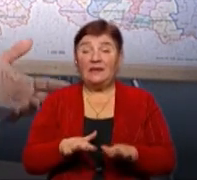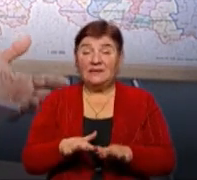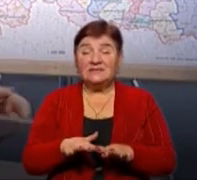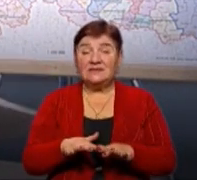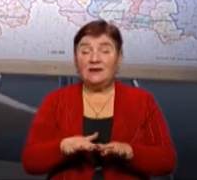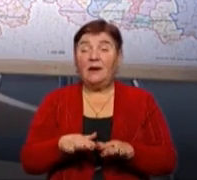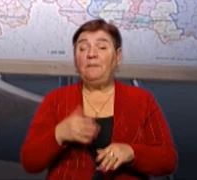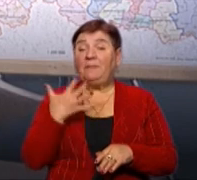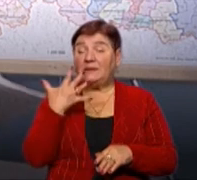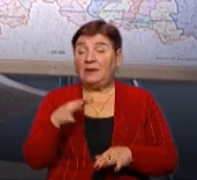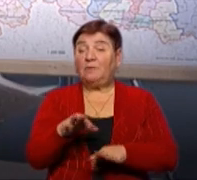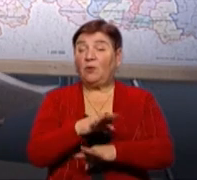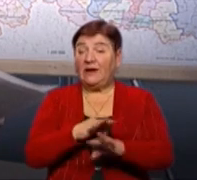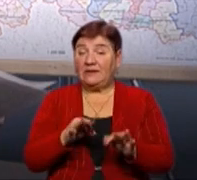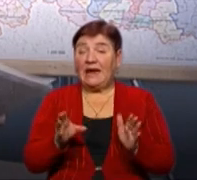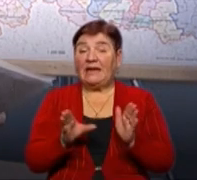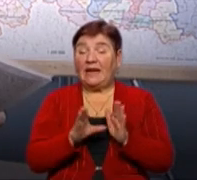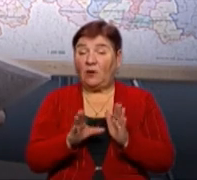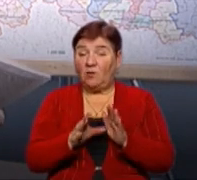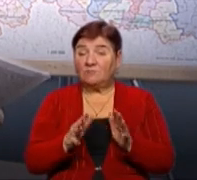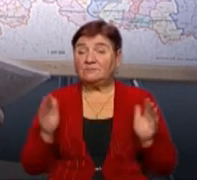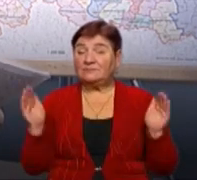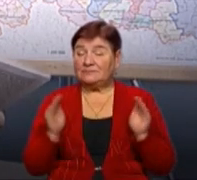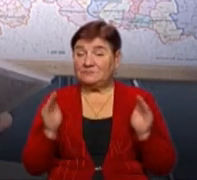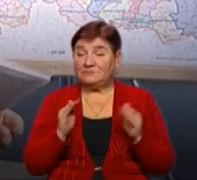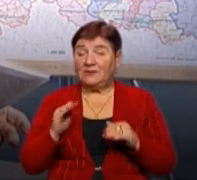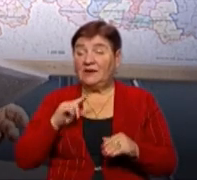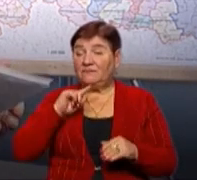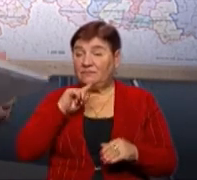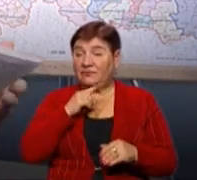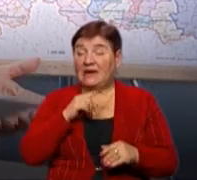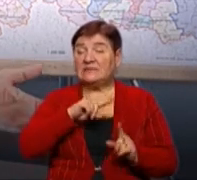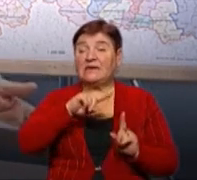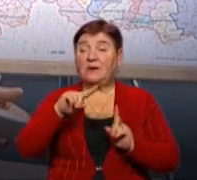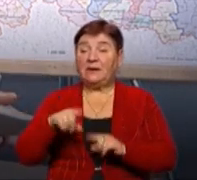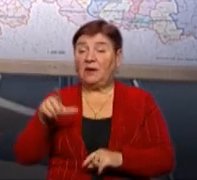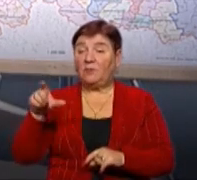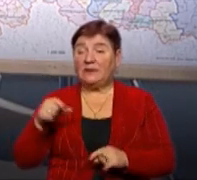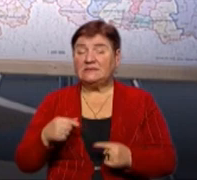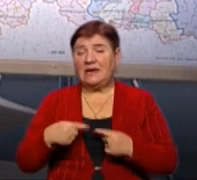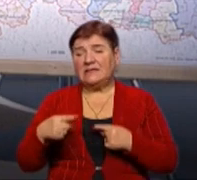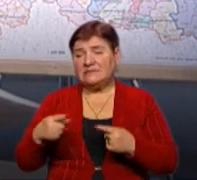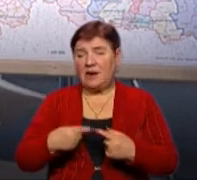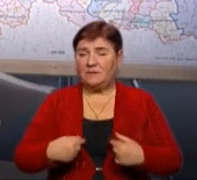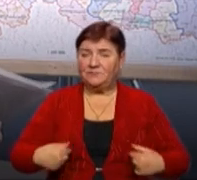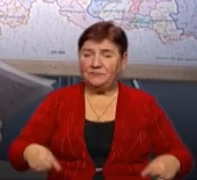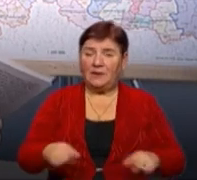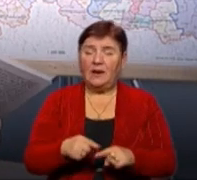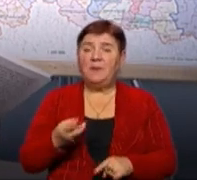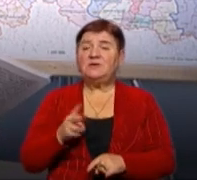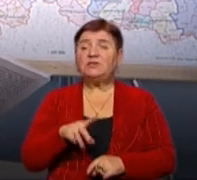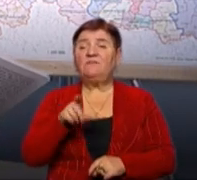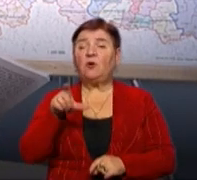діяльність 5 проєктів по енергощадності і енергоефективності в Закарпатті, це громадські різні об'єднання, і пішли